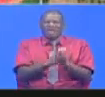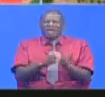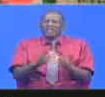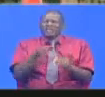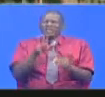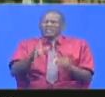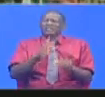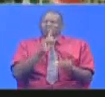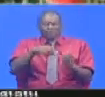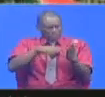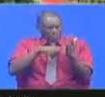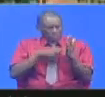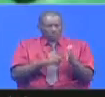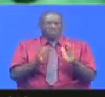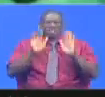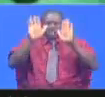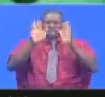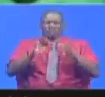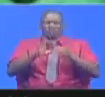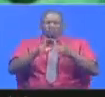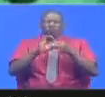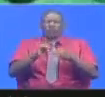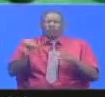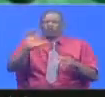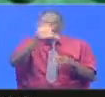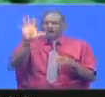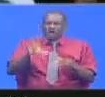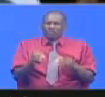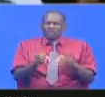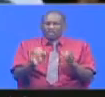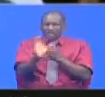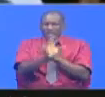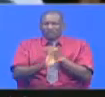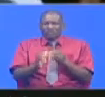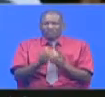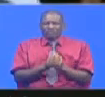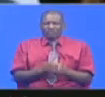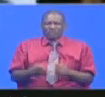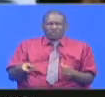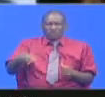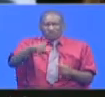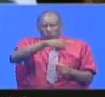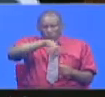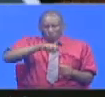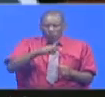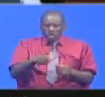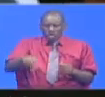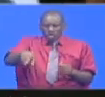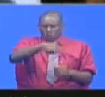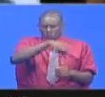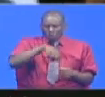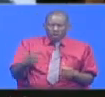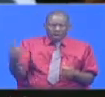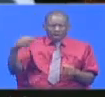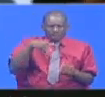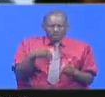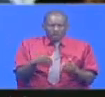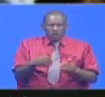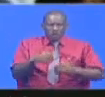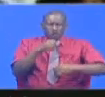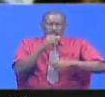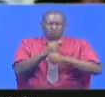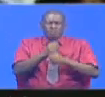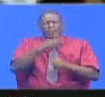yake ilisisitiza haja ya umoja wa bara zima la Afrika. We come to make a better life for